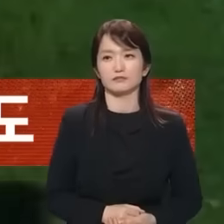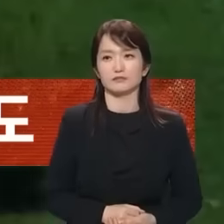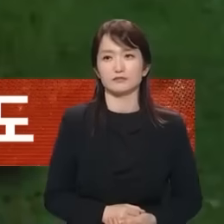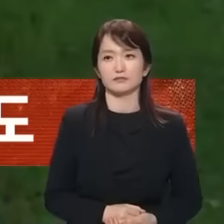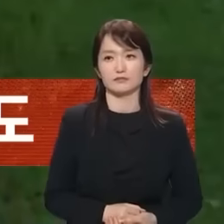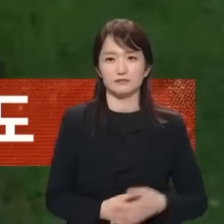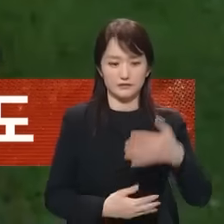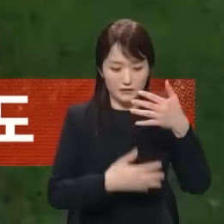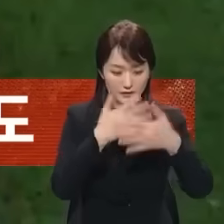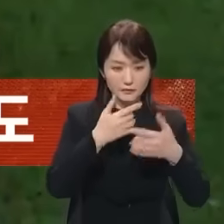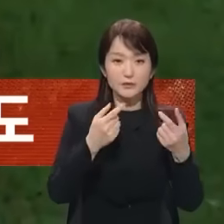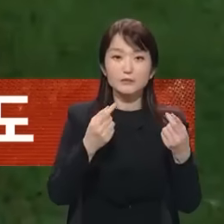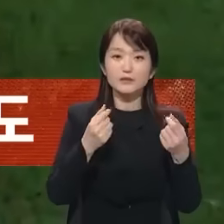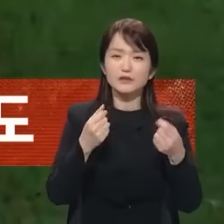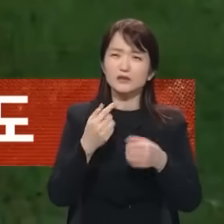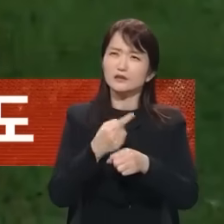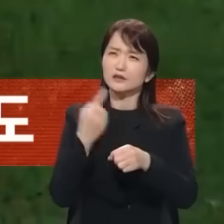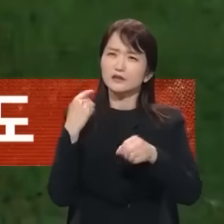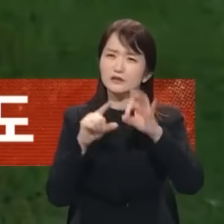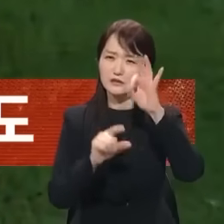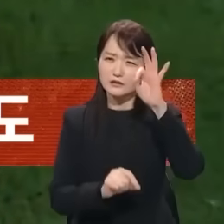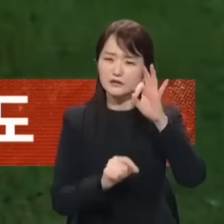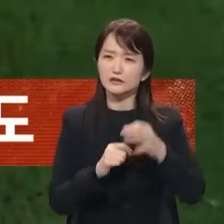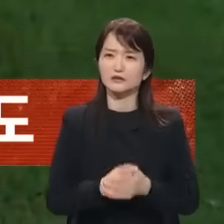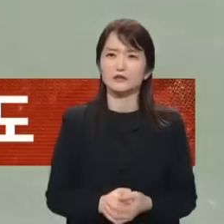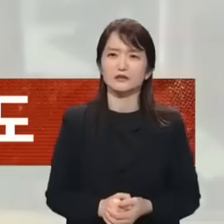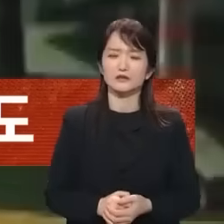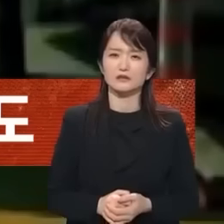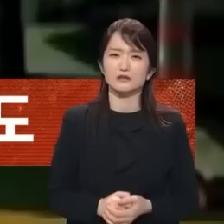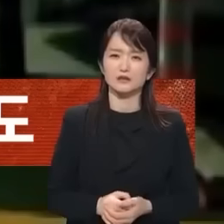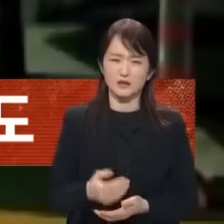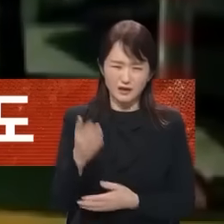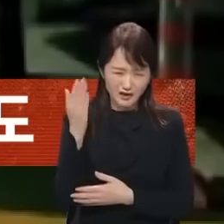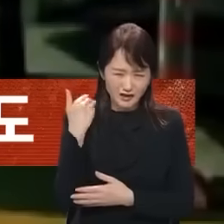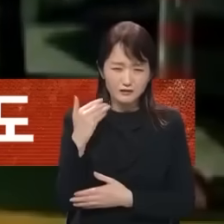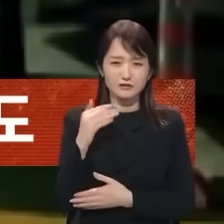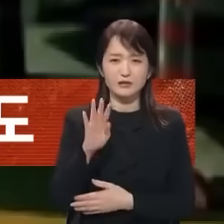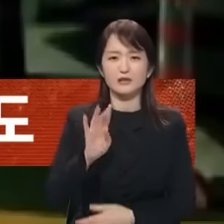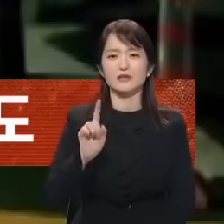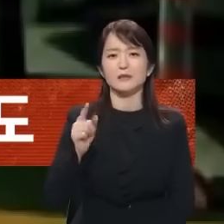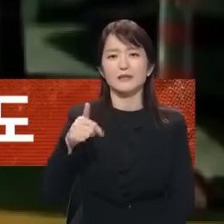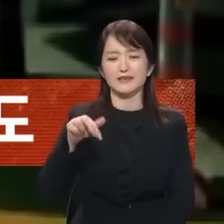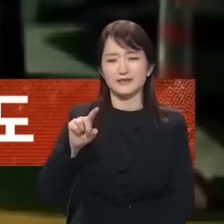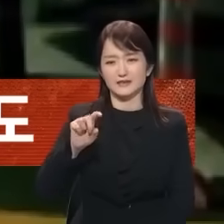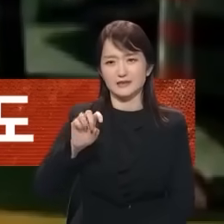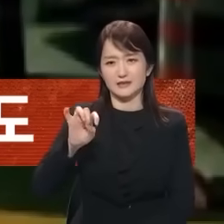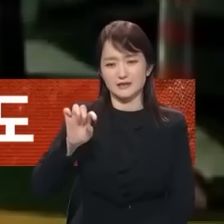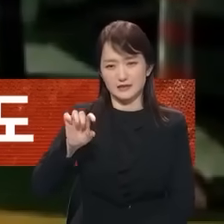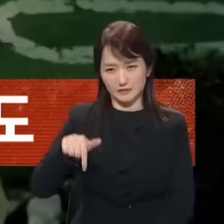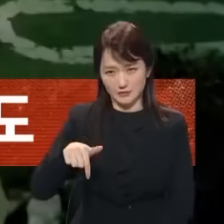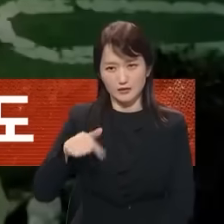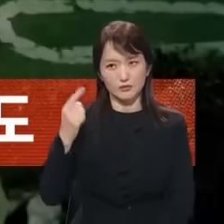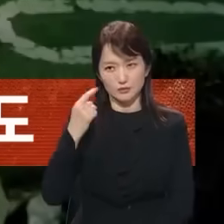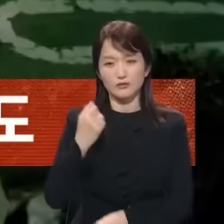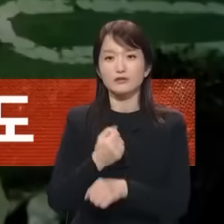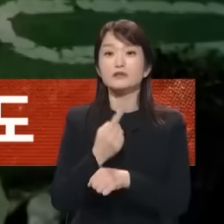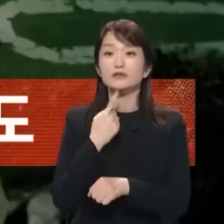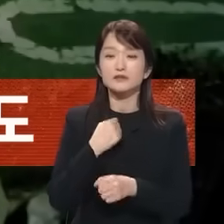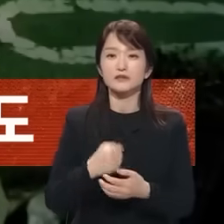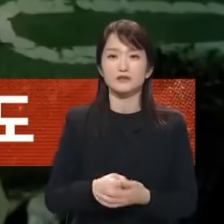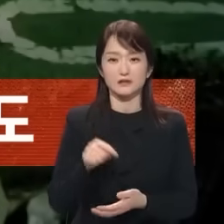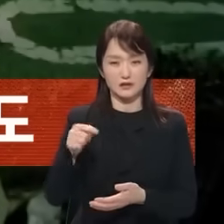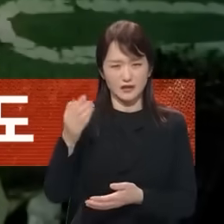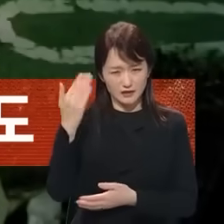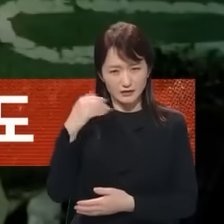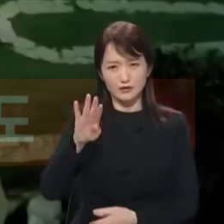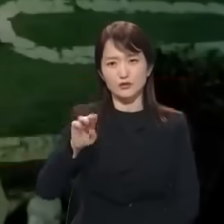화면 비슷한 화면이 지난해 10월에 이미 반장에서 소개가 됐다라고 합니다 그때도 지금 블루베리 나무를 가져갔던